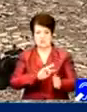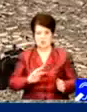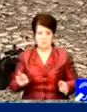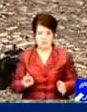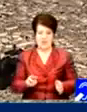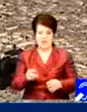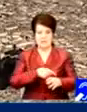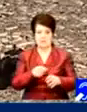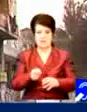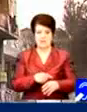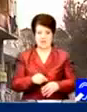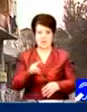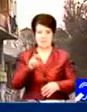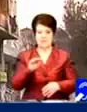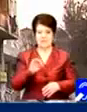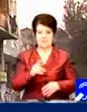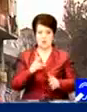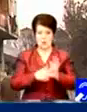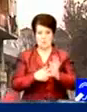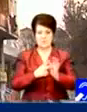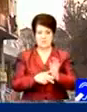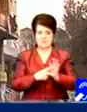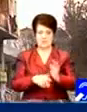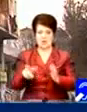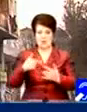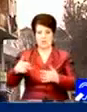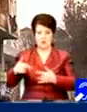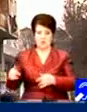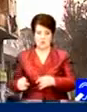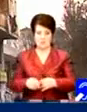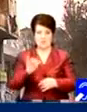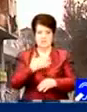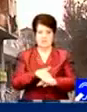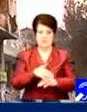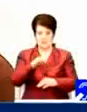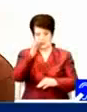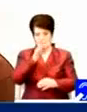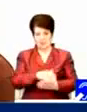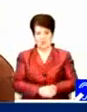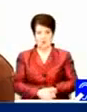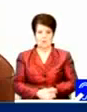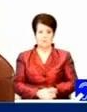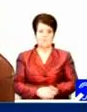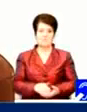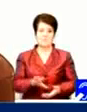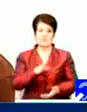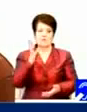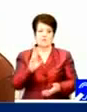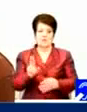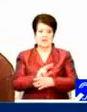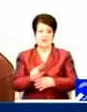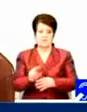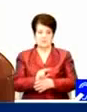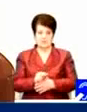trebui să fie reabilitate. Asta înseamnă 80 de curți de la 400 de adrese din Chișinău. Deci necesar vor fi făcute